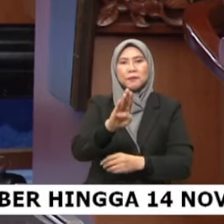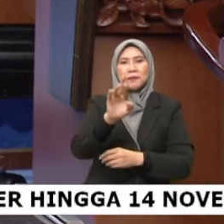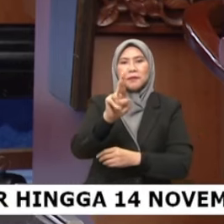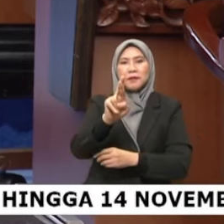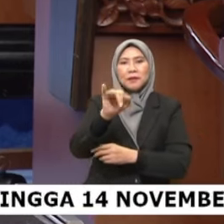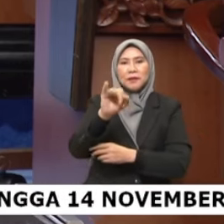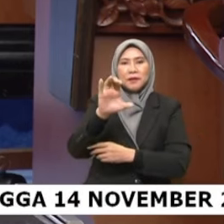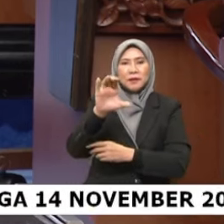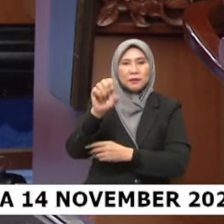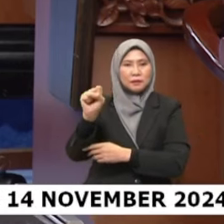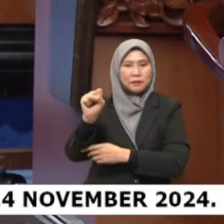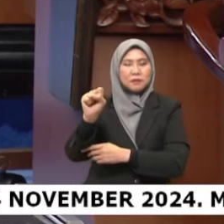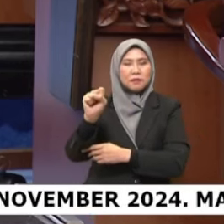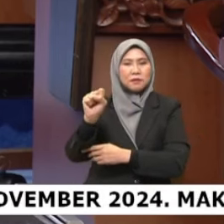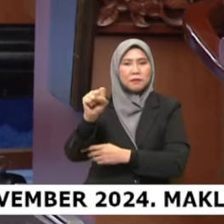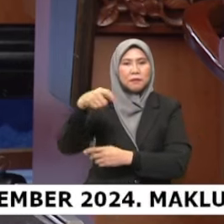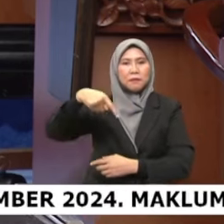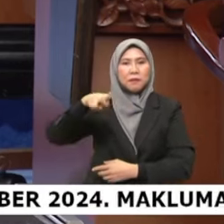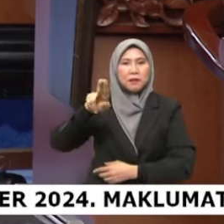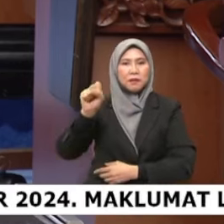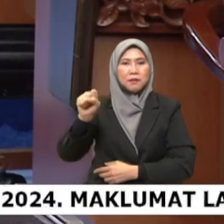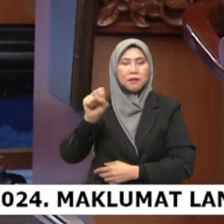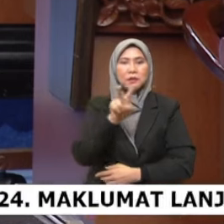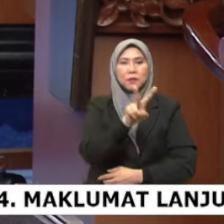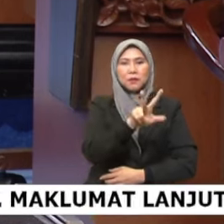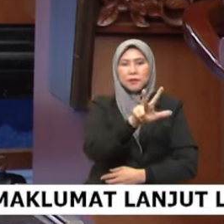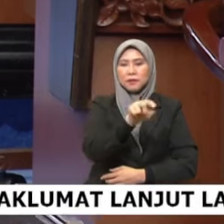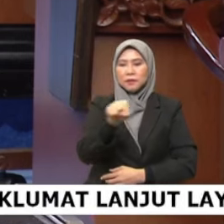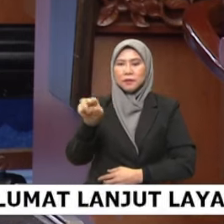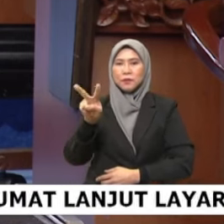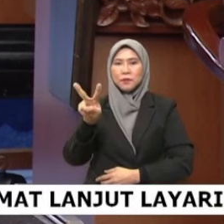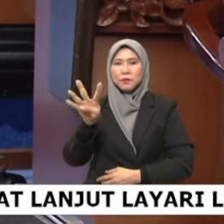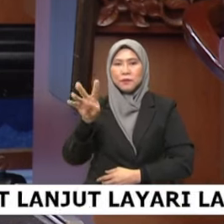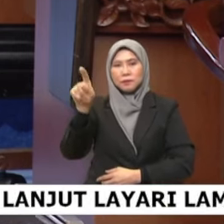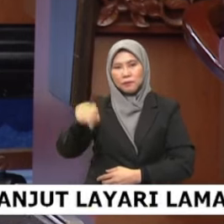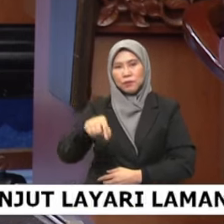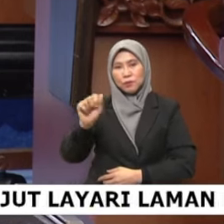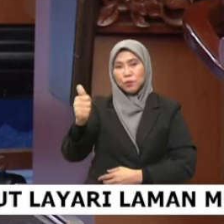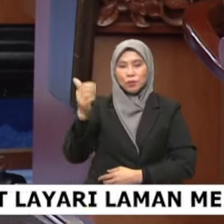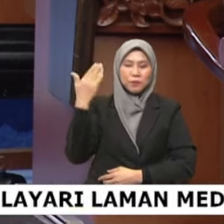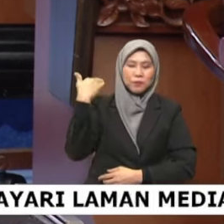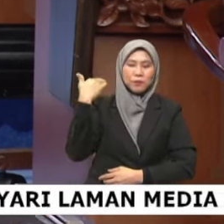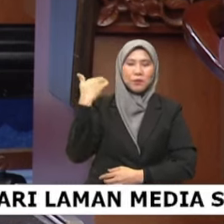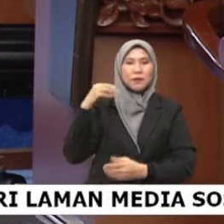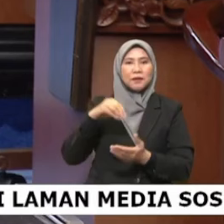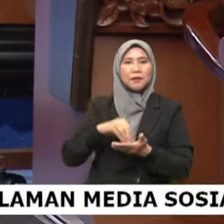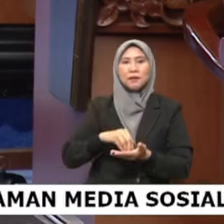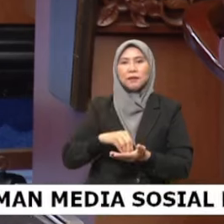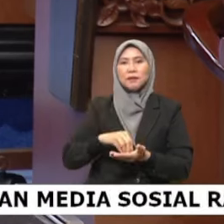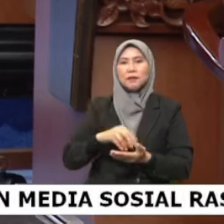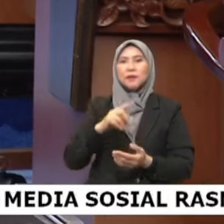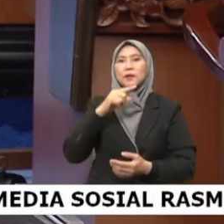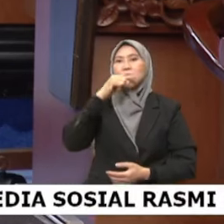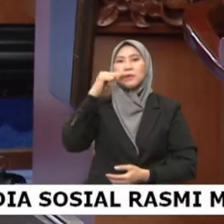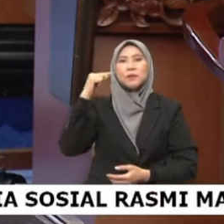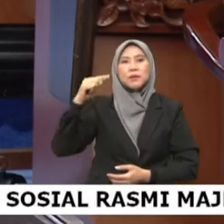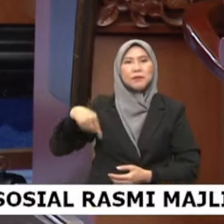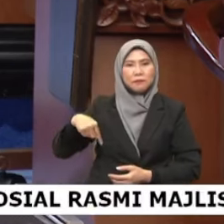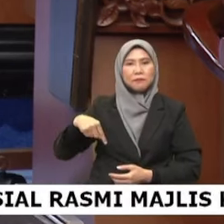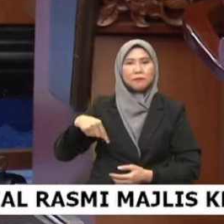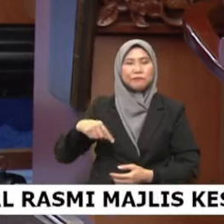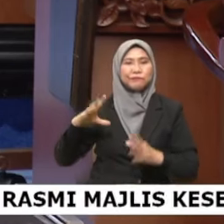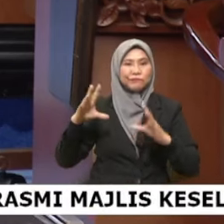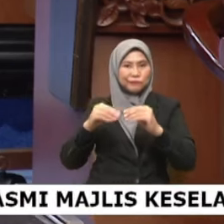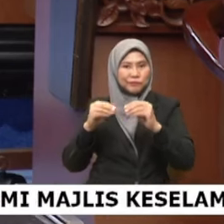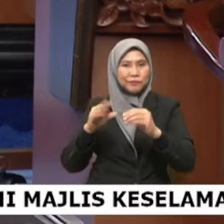Outreach and BRICS Plus pada 23 hingga 24 Oktober yang baru lalu di Kazan, Rusia. Yang